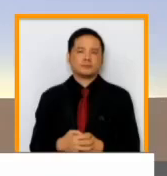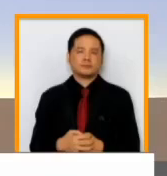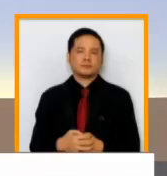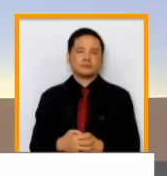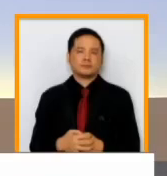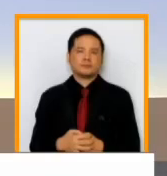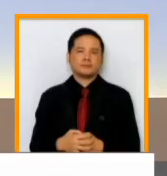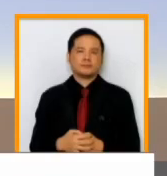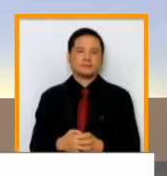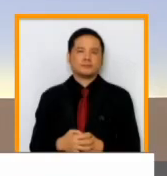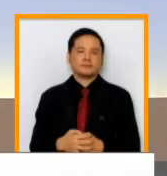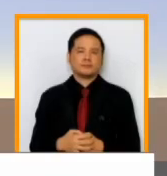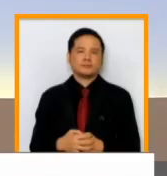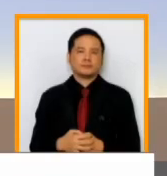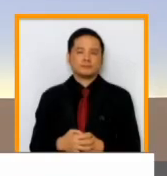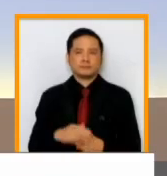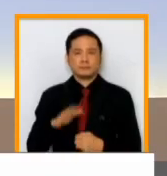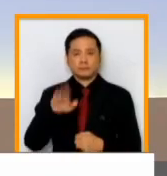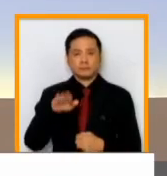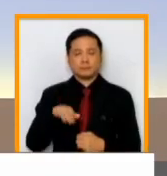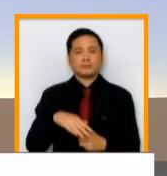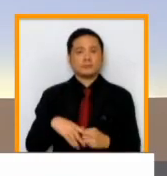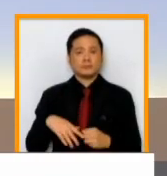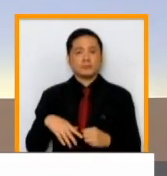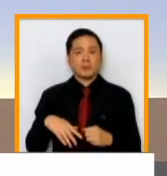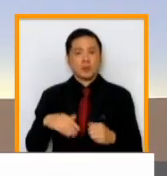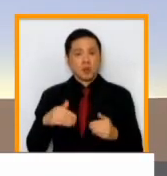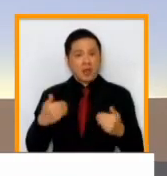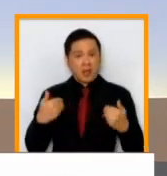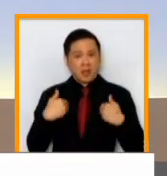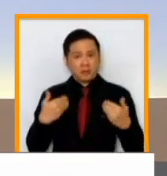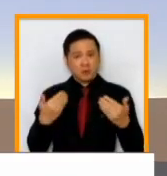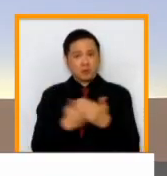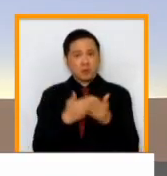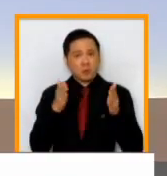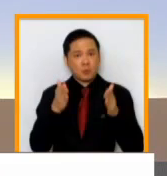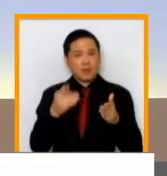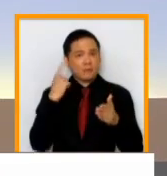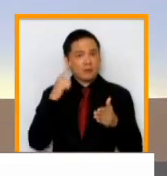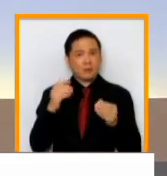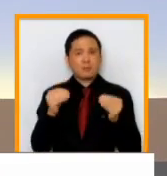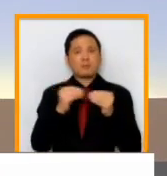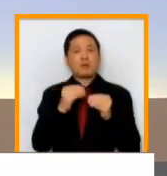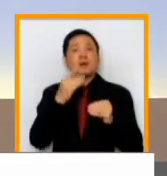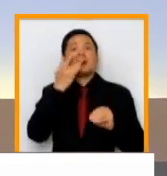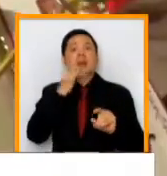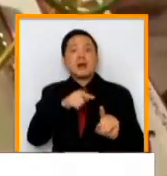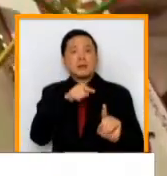May makabagong paraan daw para mapasarap pa ang pagkain. Yan ay gamit ang sound.